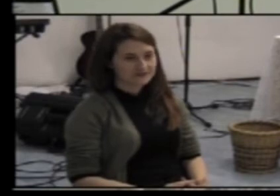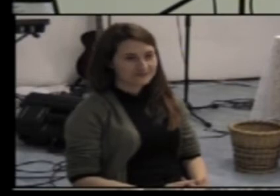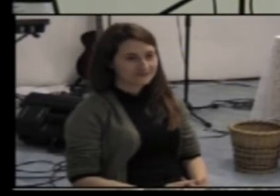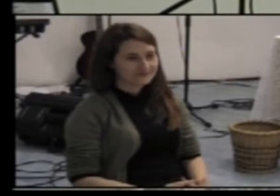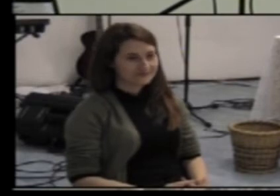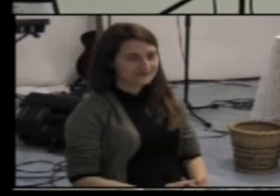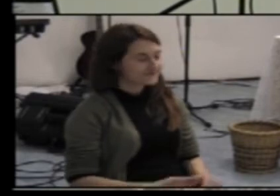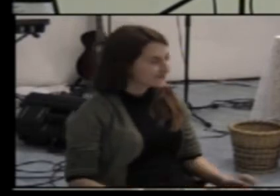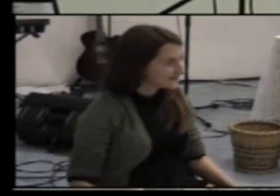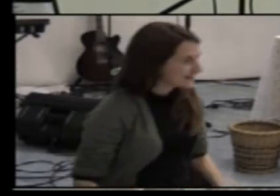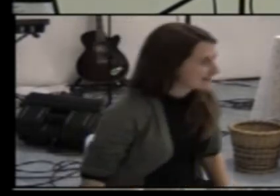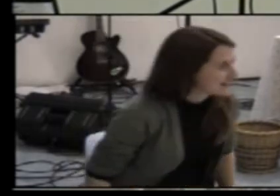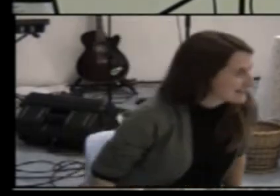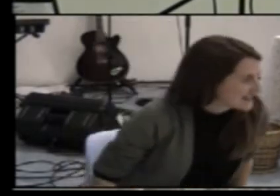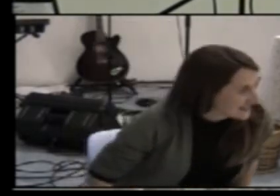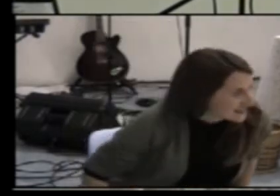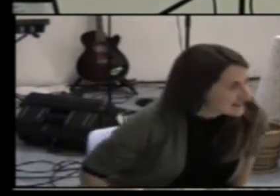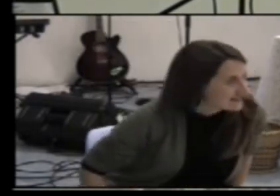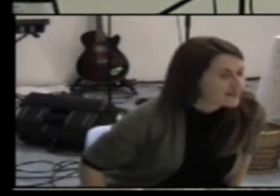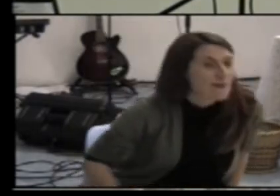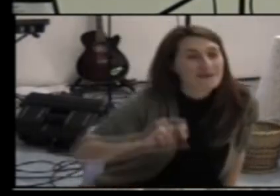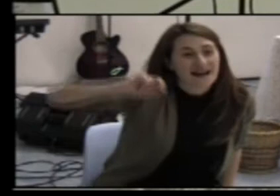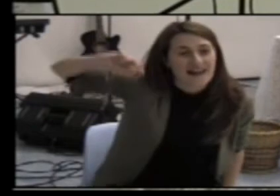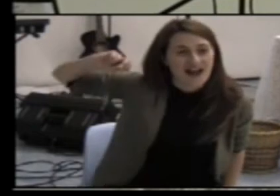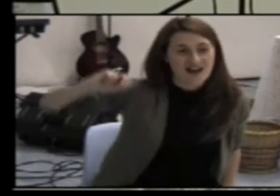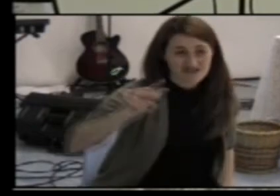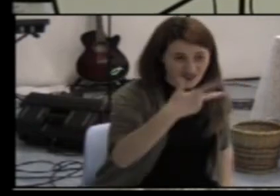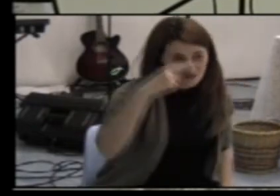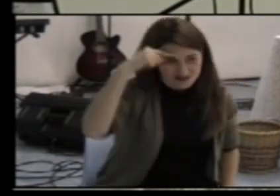7 figli di Saul, li uccidono e poi viene la pioggia.